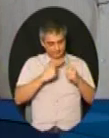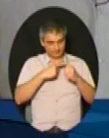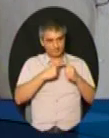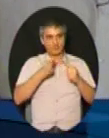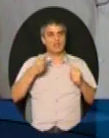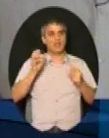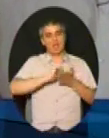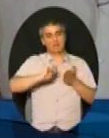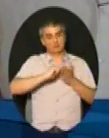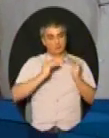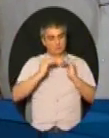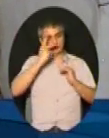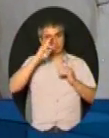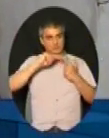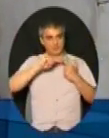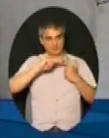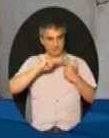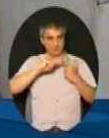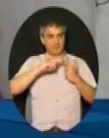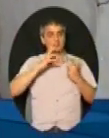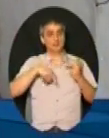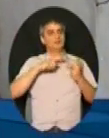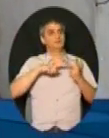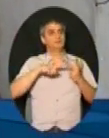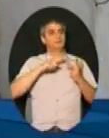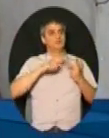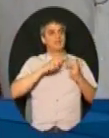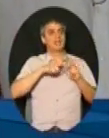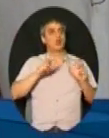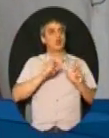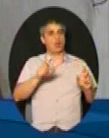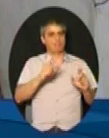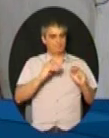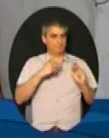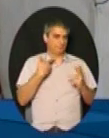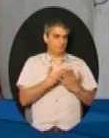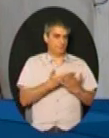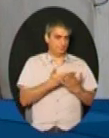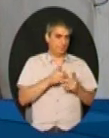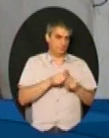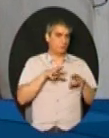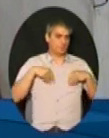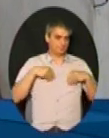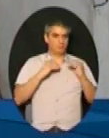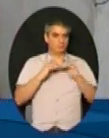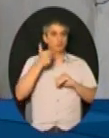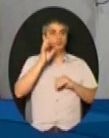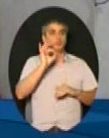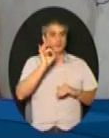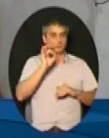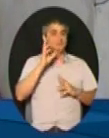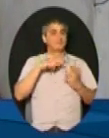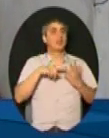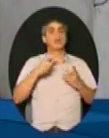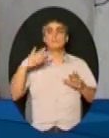נמשיך להגדיל את שיעור ההפרשה ואת בסיס ההפרשה, נעמוד על זה שהאגרות חובמיות באמת כפי שהצענו וכפי שהוסכם עם 60%,